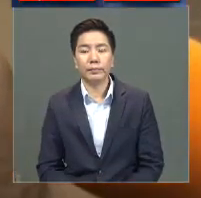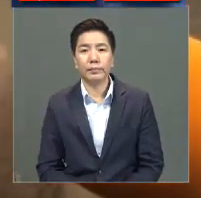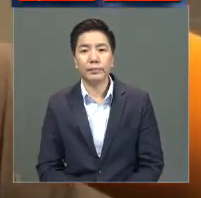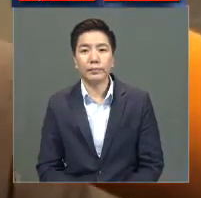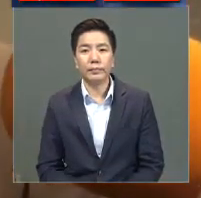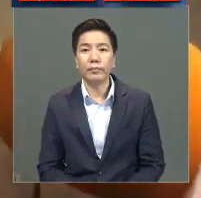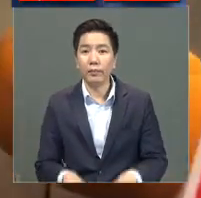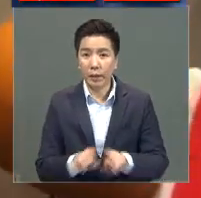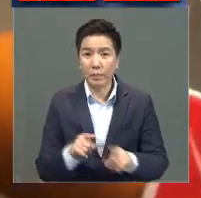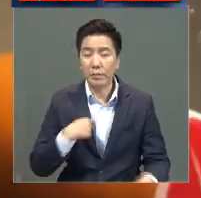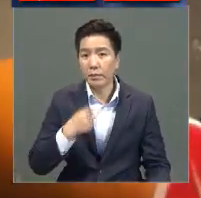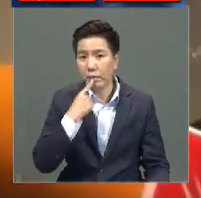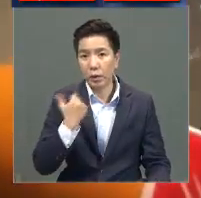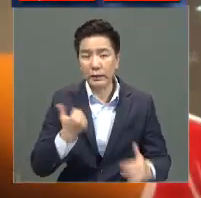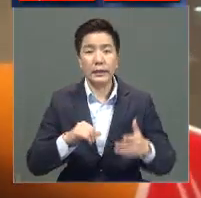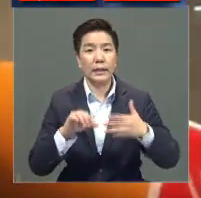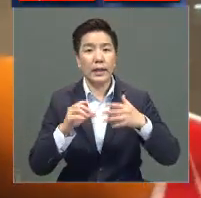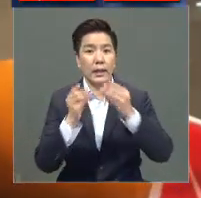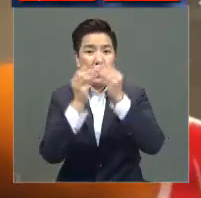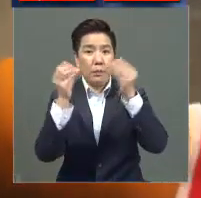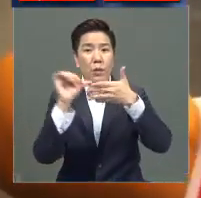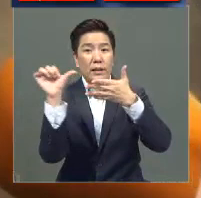ก็อย่างที่บอกไว้นะครับว่าใช้เวลาในการแก้รัฐ